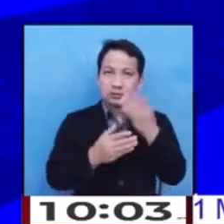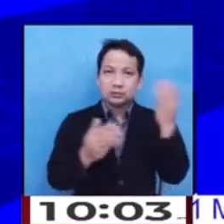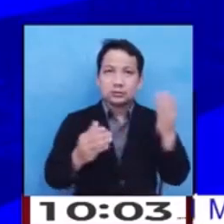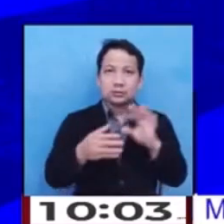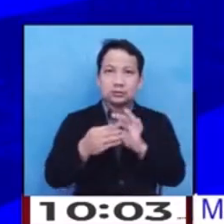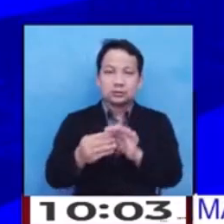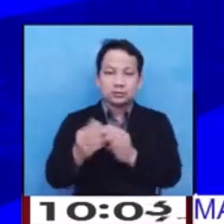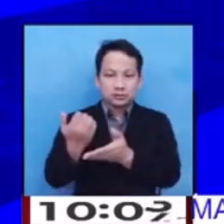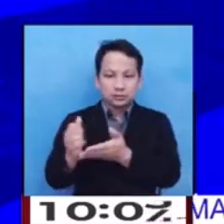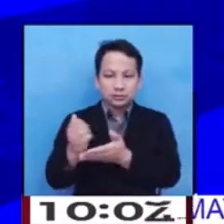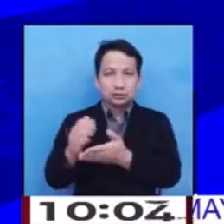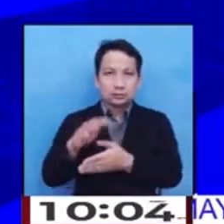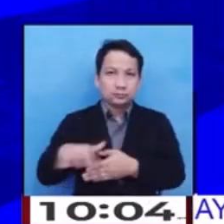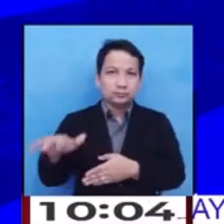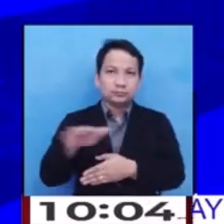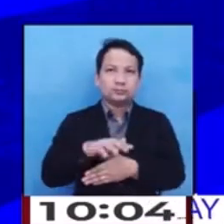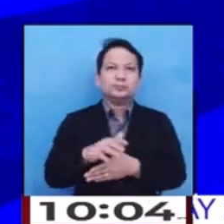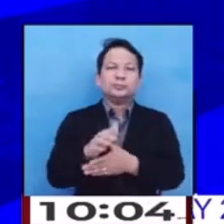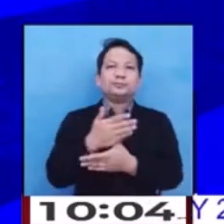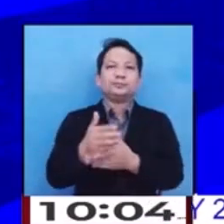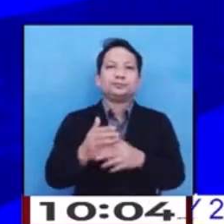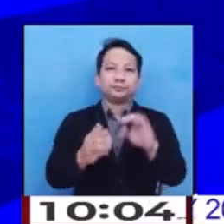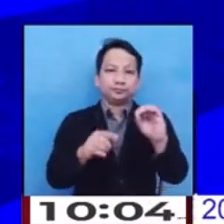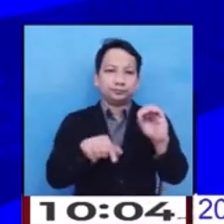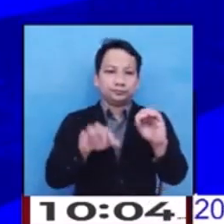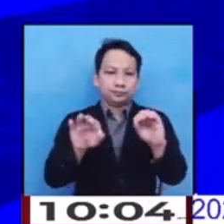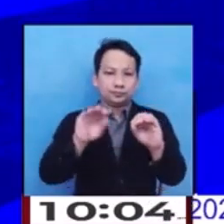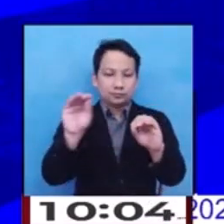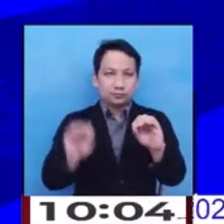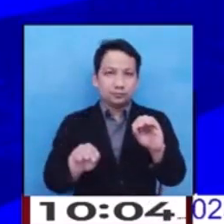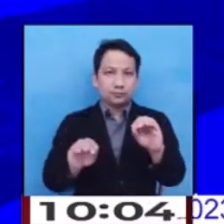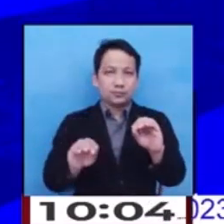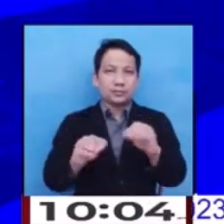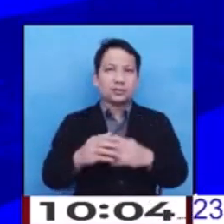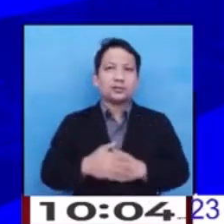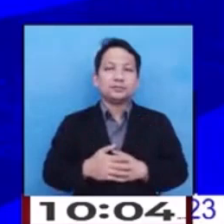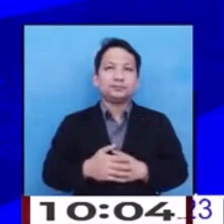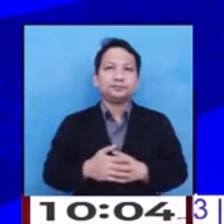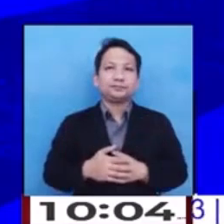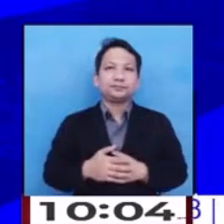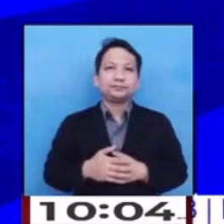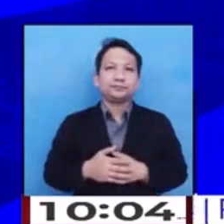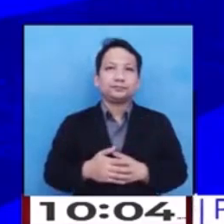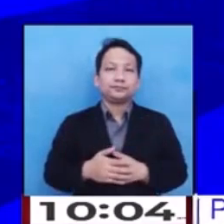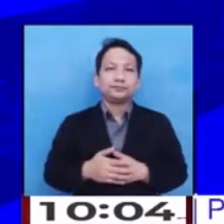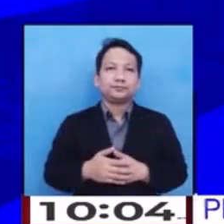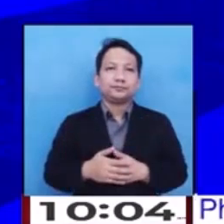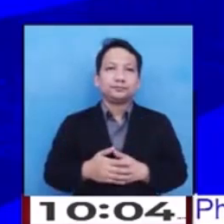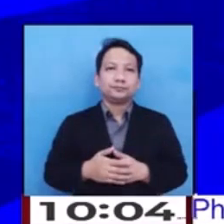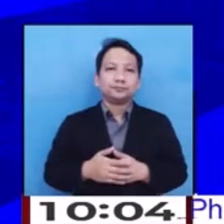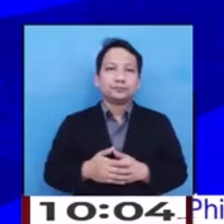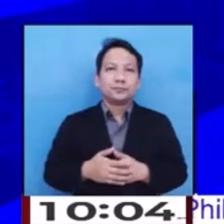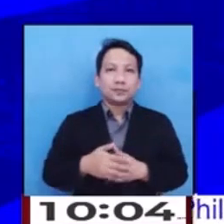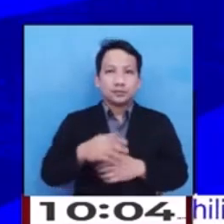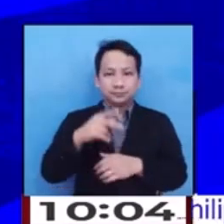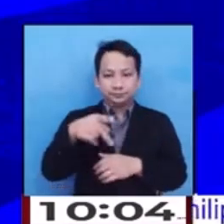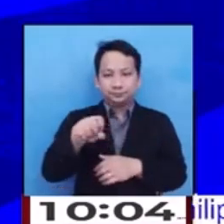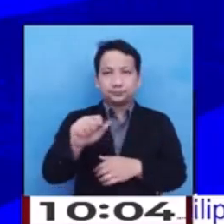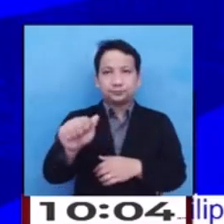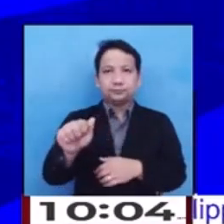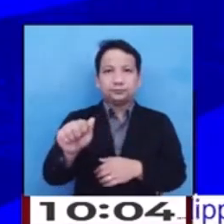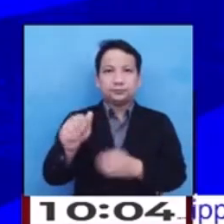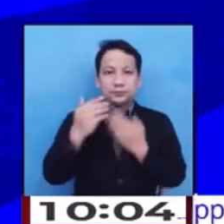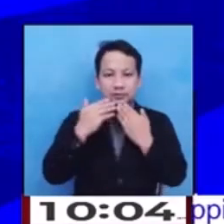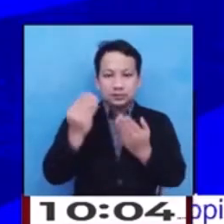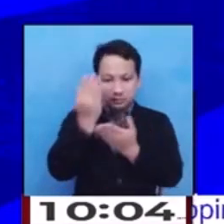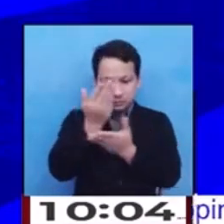expenditure na nag-ambag ng 0.9 percentage point. Ang Philippine Statistics Authority ay malugod na